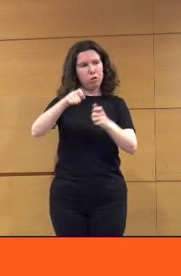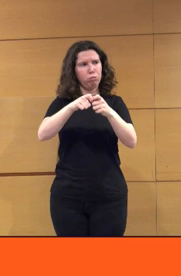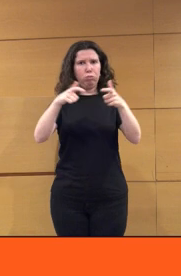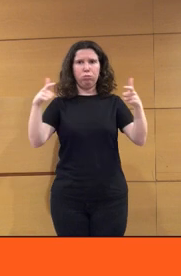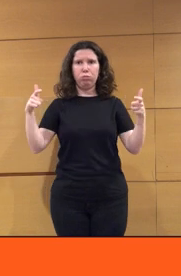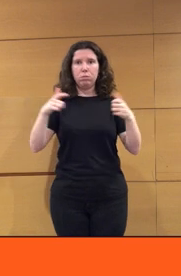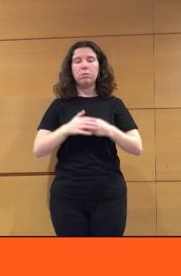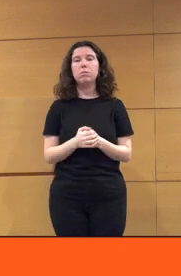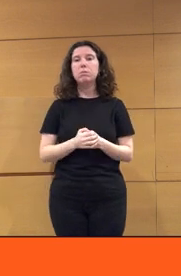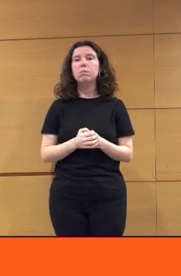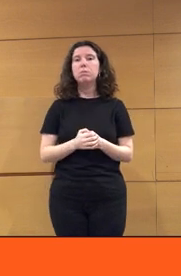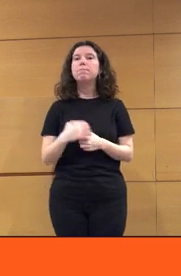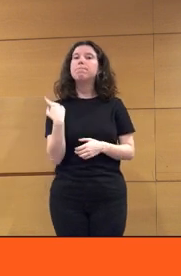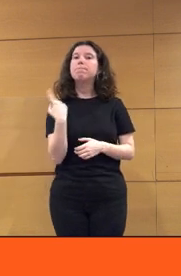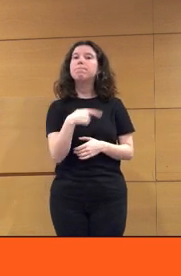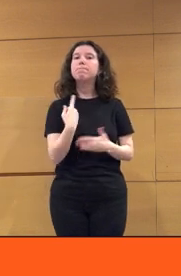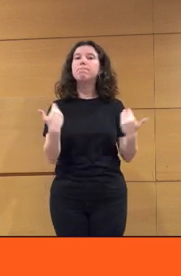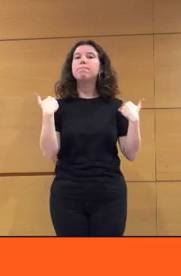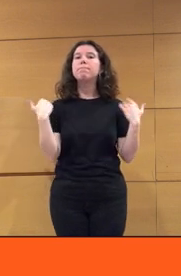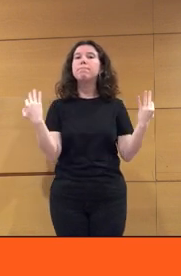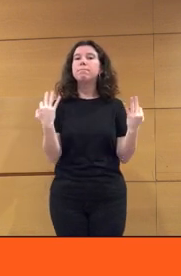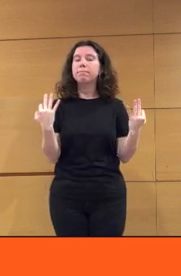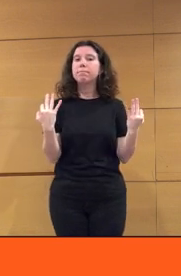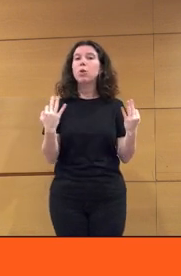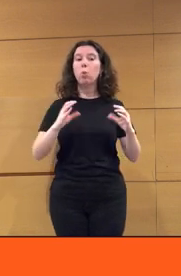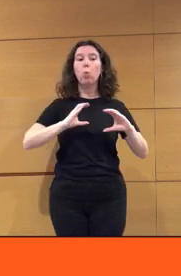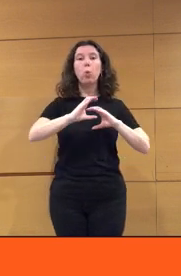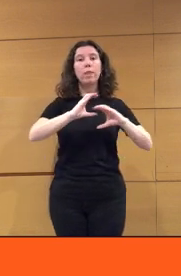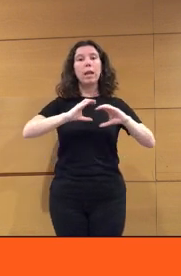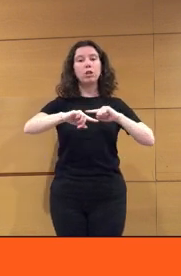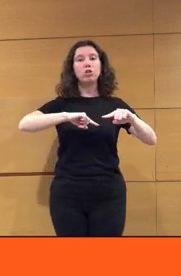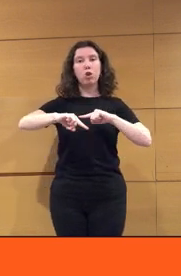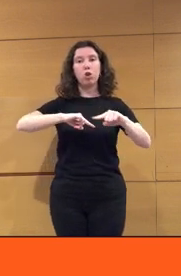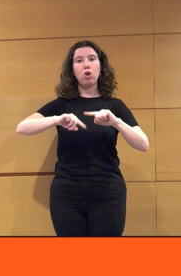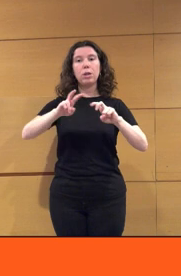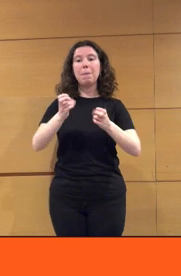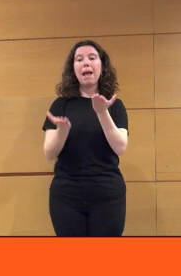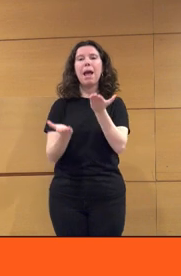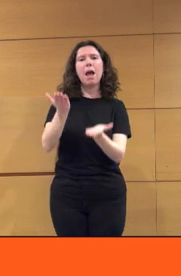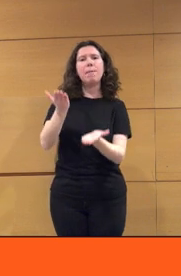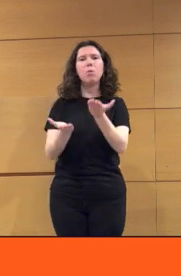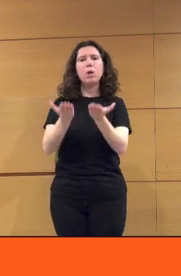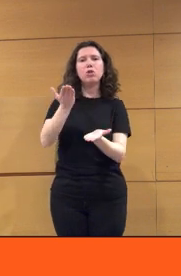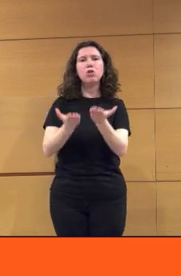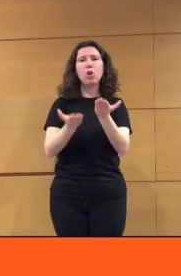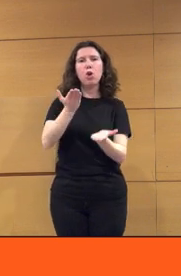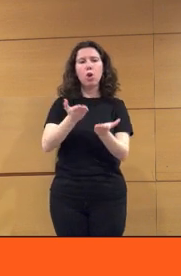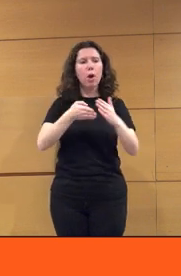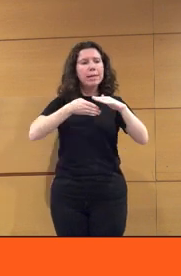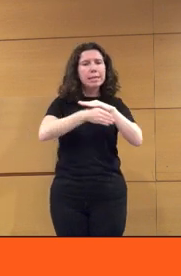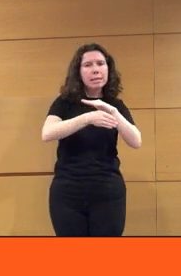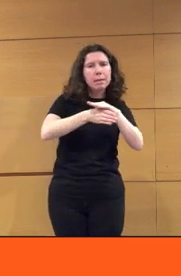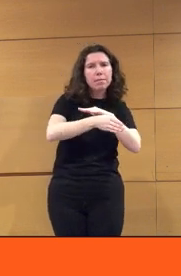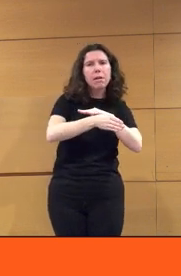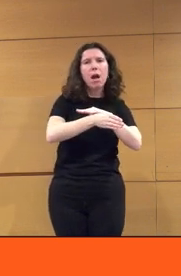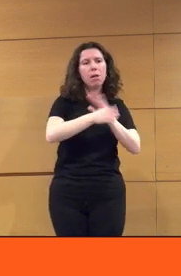que tenim nosaltres és coordinar precisament tot el que és les avaluacions d'accessibilitat, coordinar